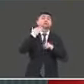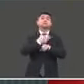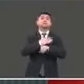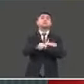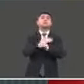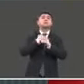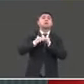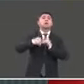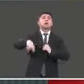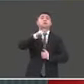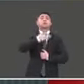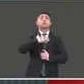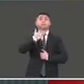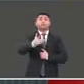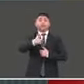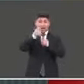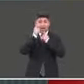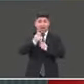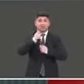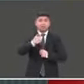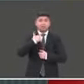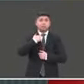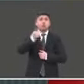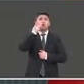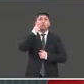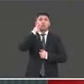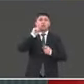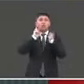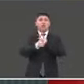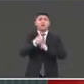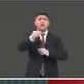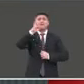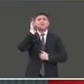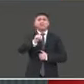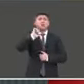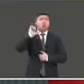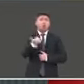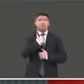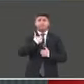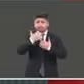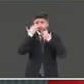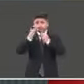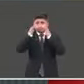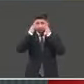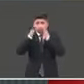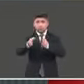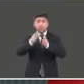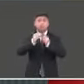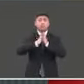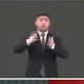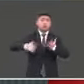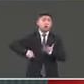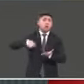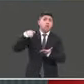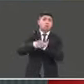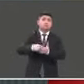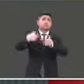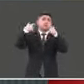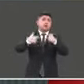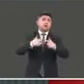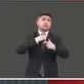eğitim hükümetlerimiz döneminde en çok Önem verdiğimiz en büyük yatırımı yaptığımız